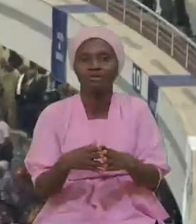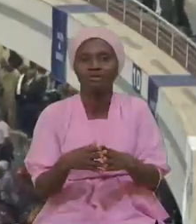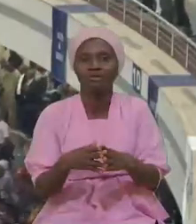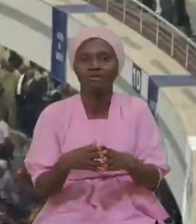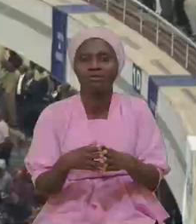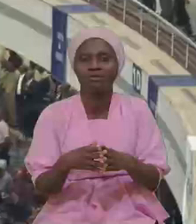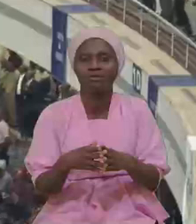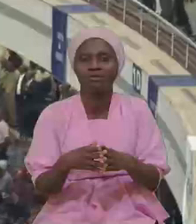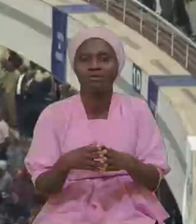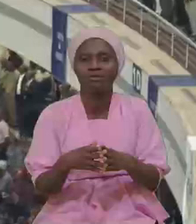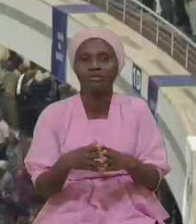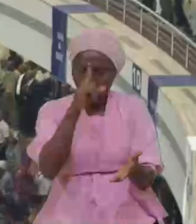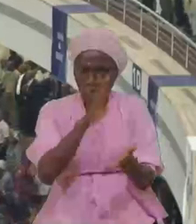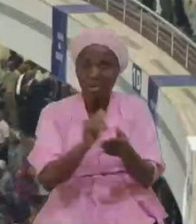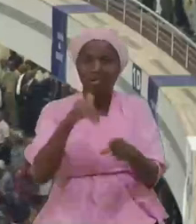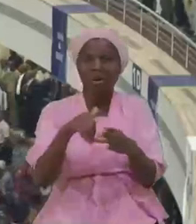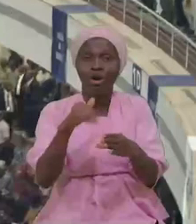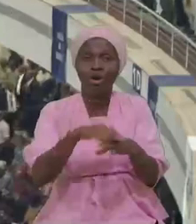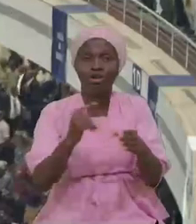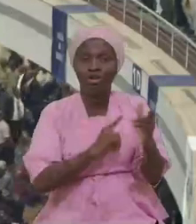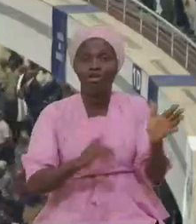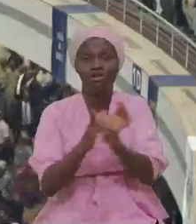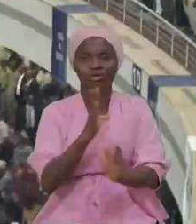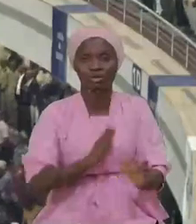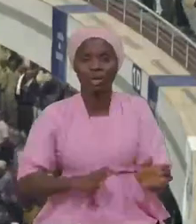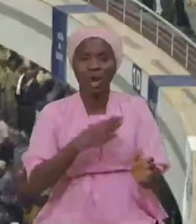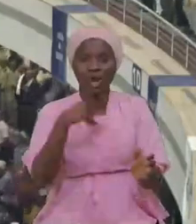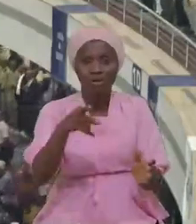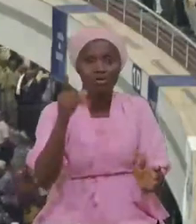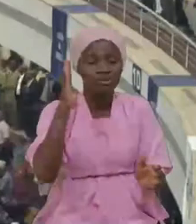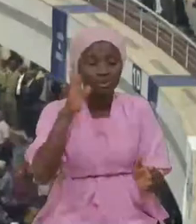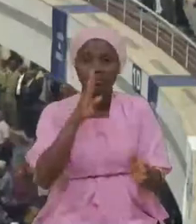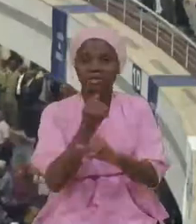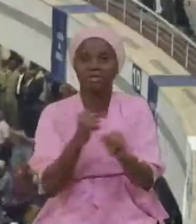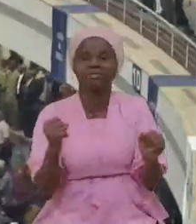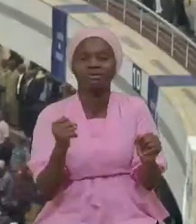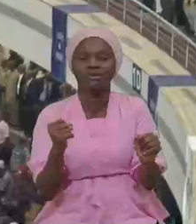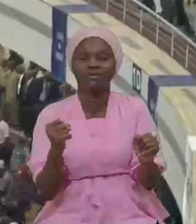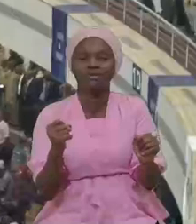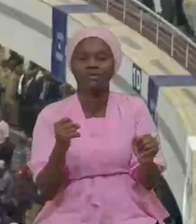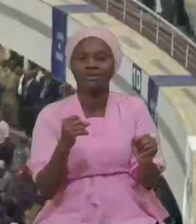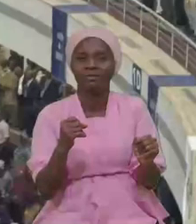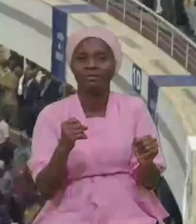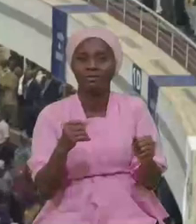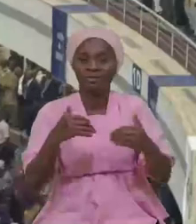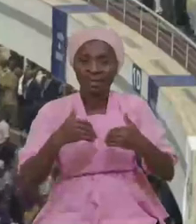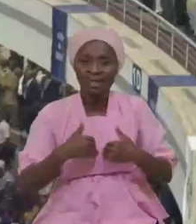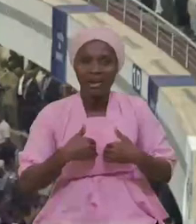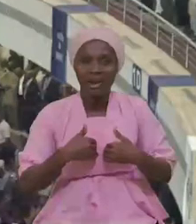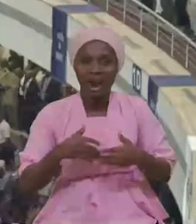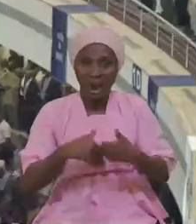nouveau comportement. La foi pour le salut. Crois au Seigneur Jésus et tu seras sauvé.